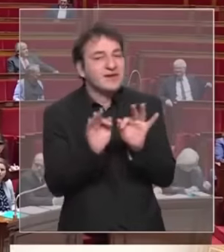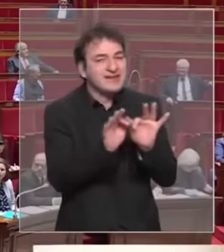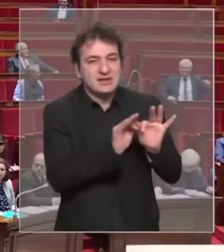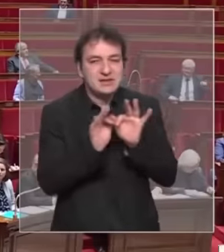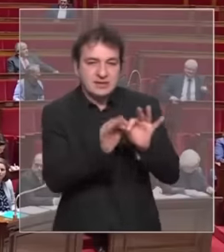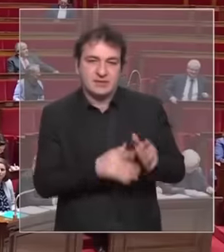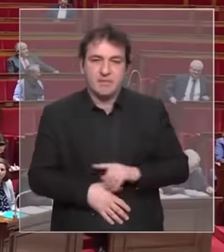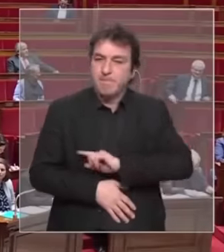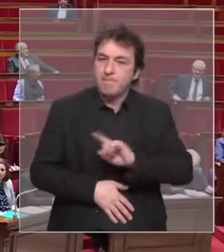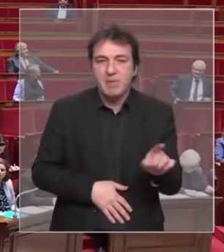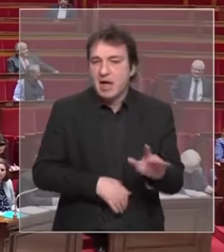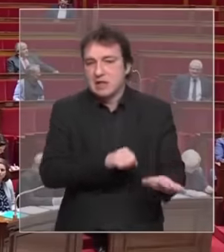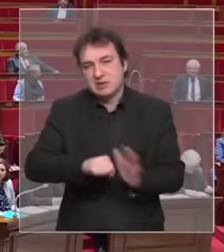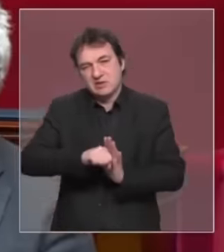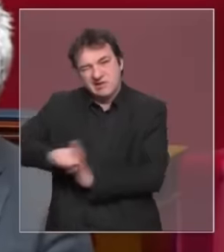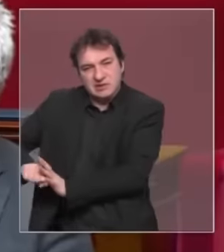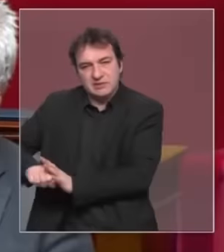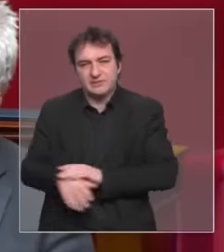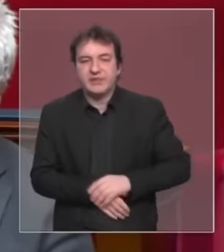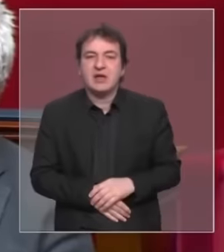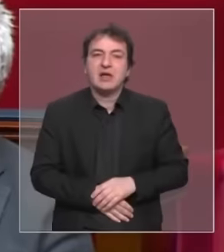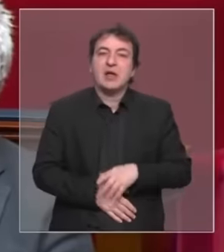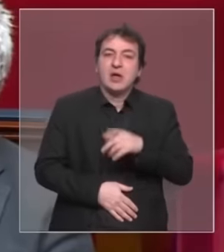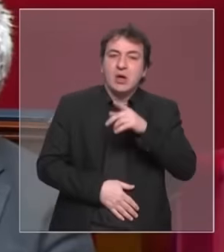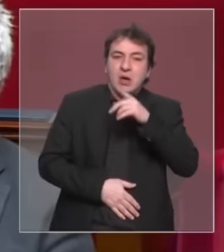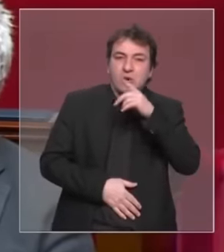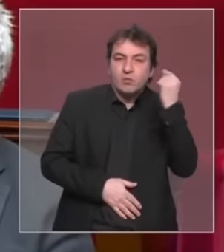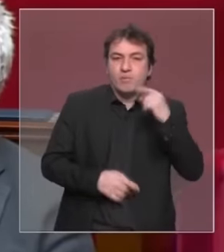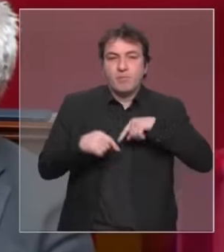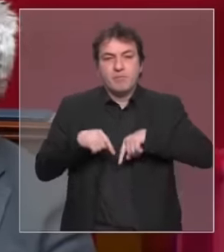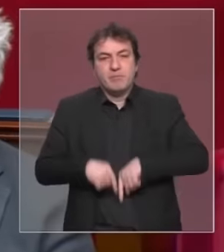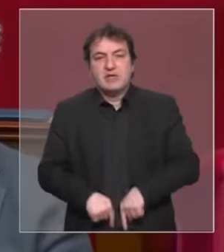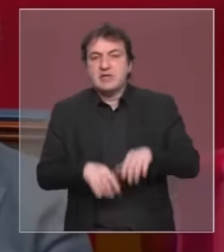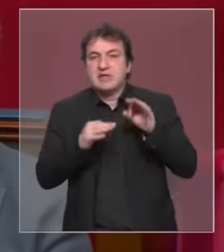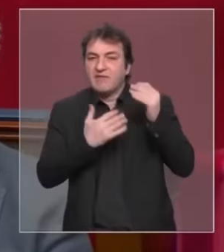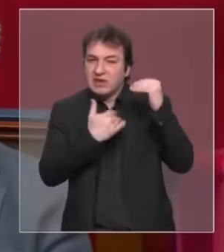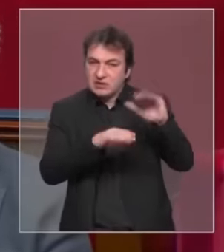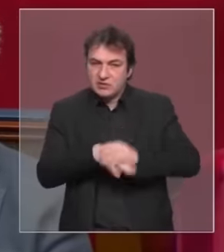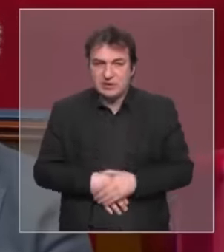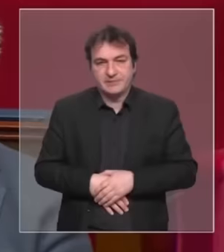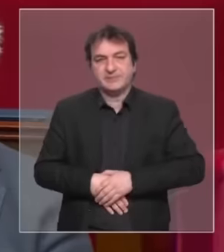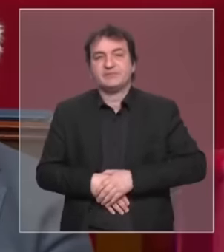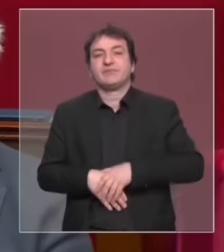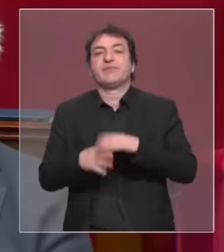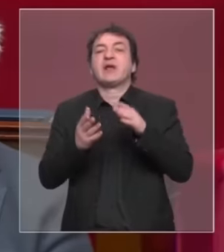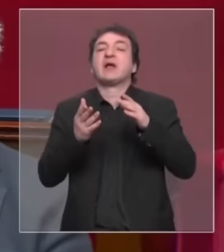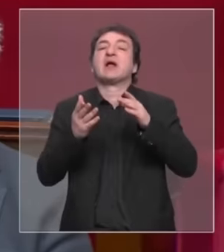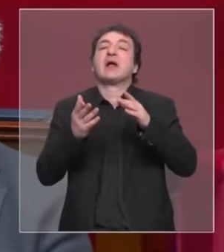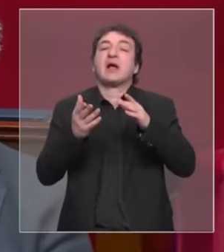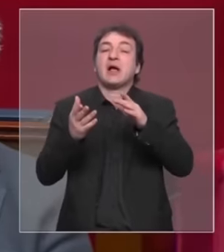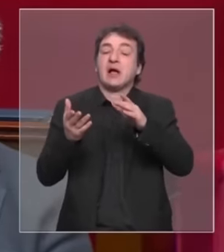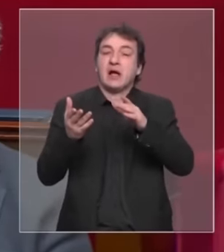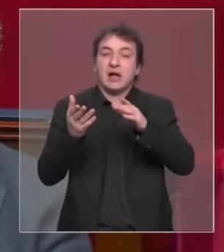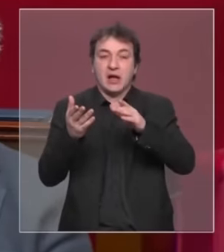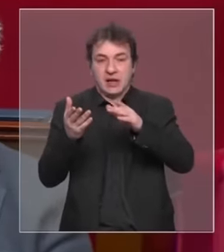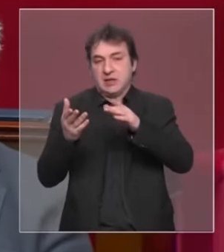Monsieur le ministre des Affaires étrangères, Gaza. 28 000 morts, 68 000 blessés, 11 000 enfants désormais seuls.